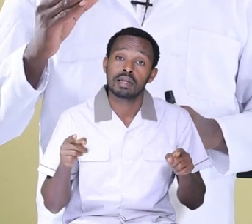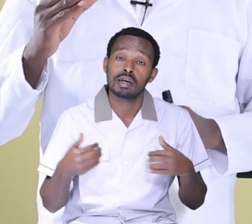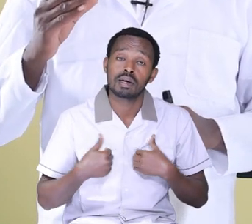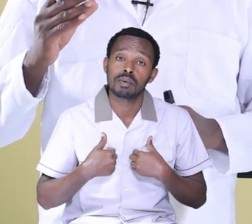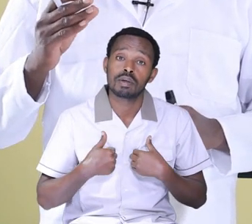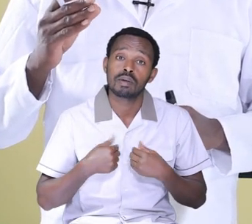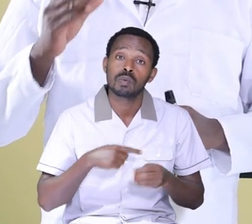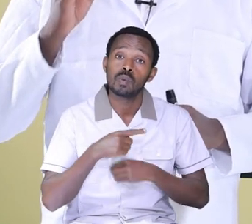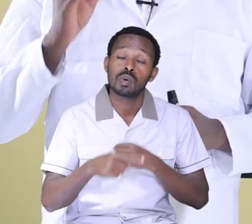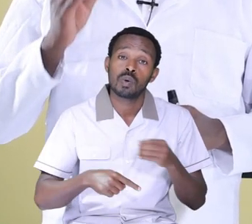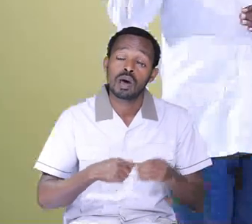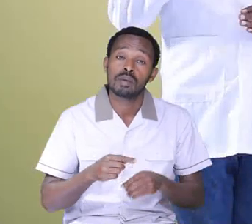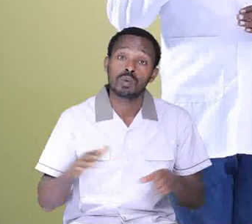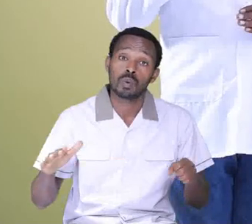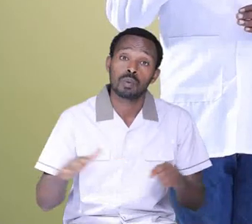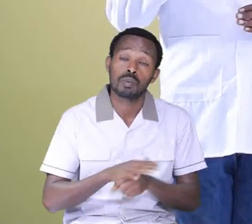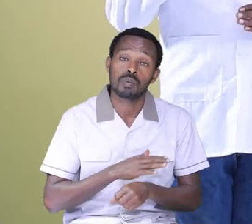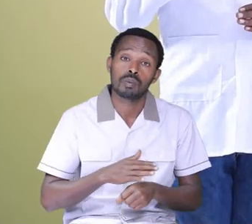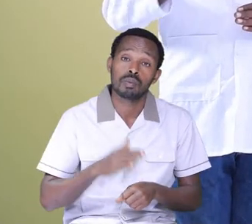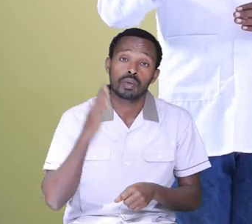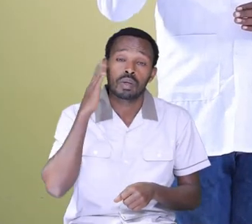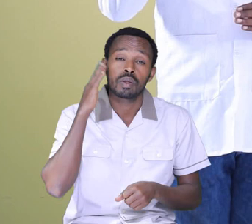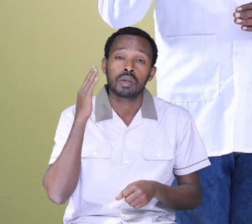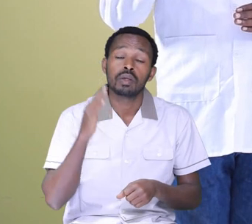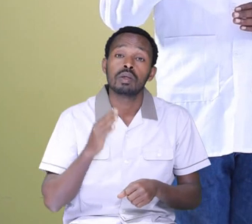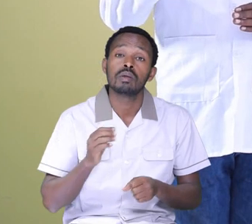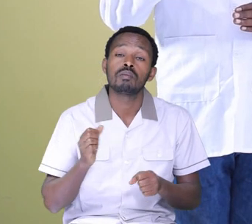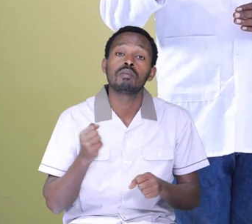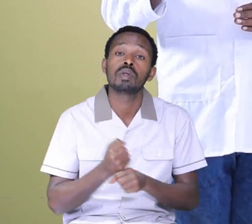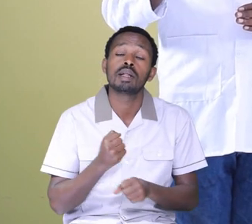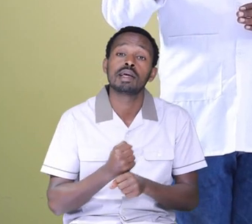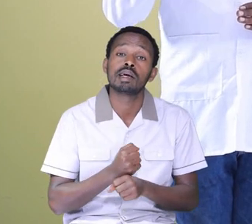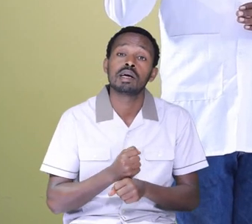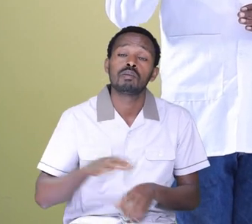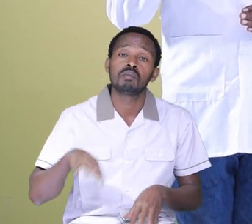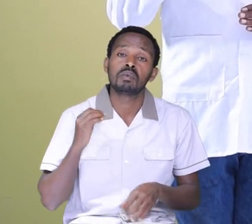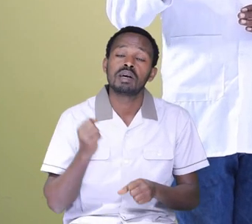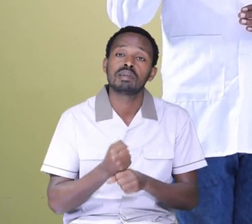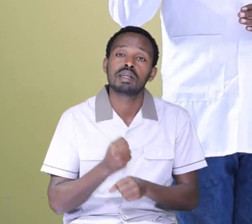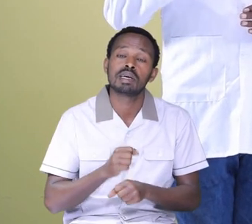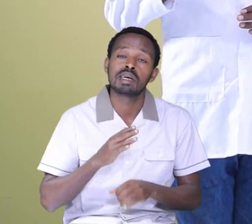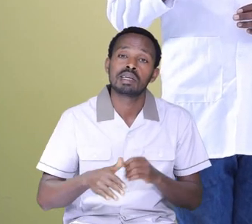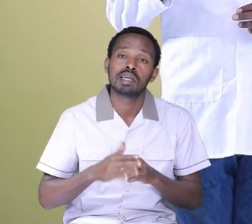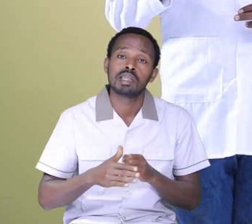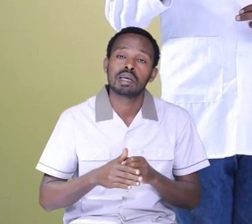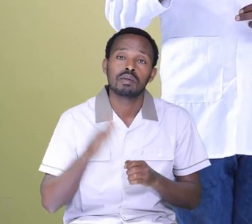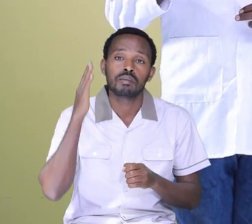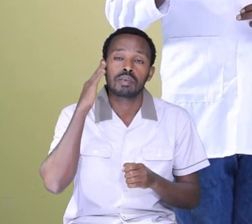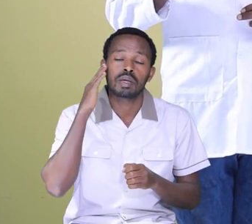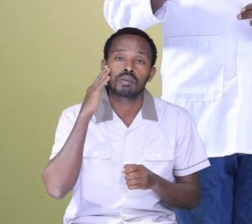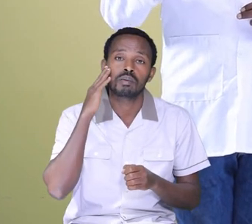beekuuf waa'ee dalagaa bu'aa fi dalagaa cicataa sirriitti beekuun akka nu barbaachisu ilaalleerra.